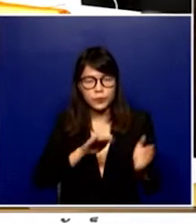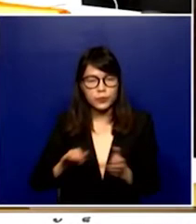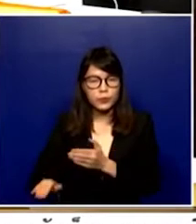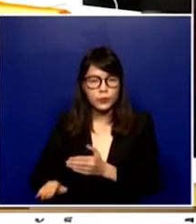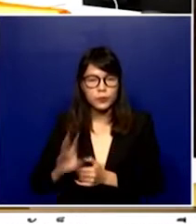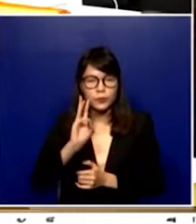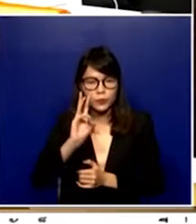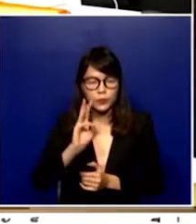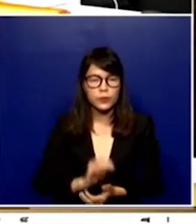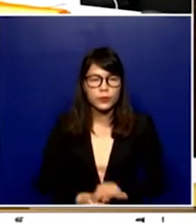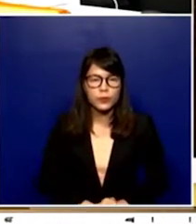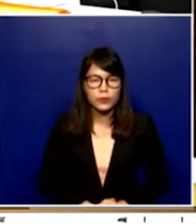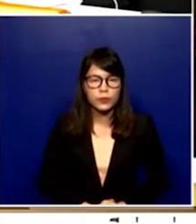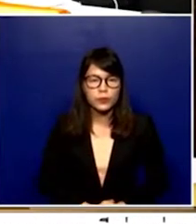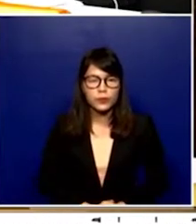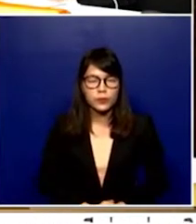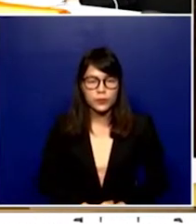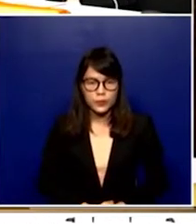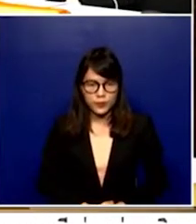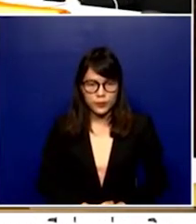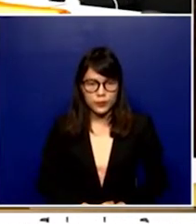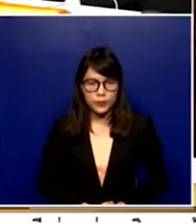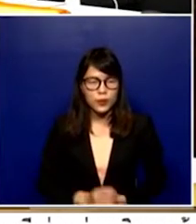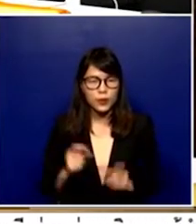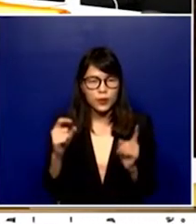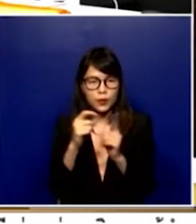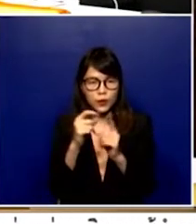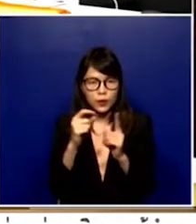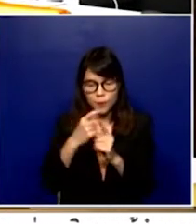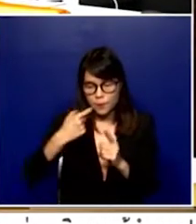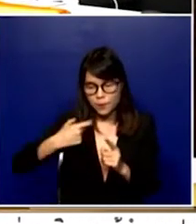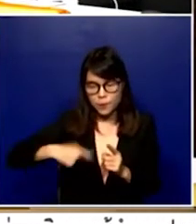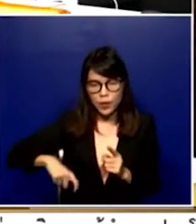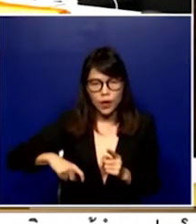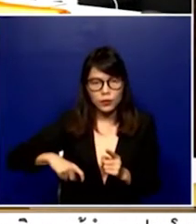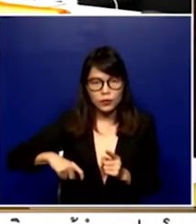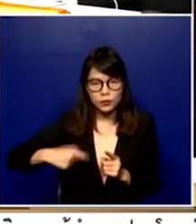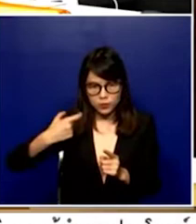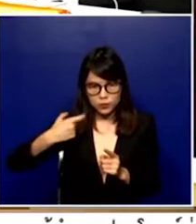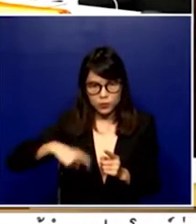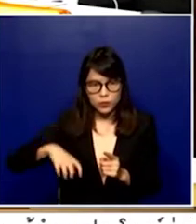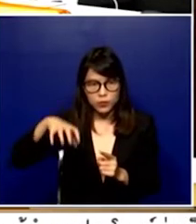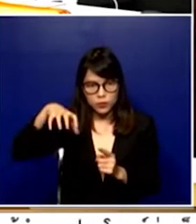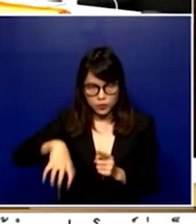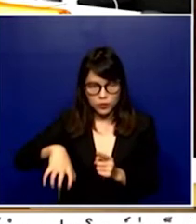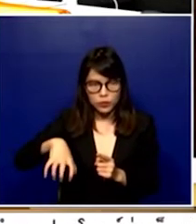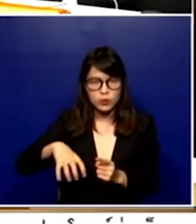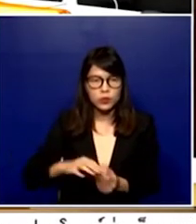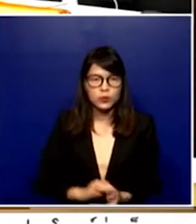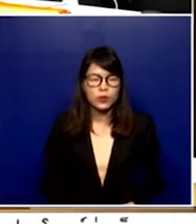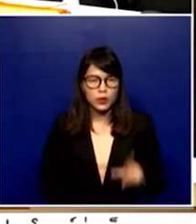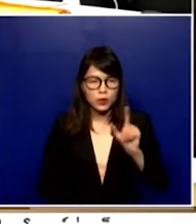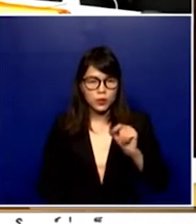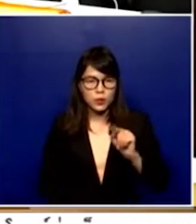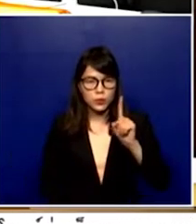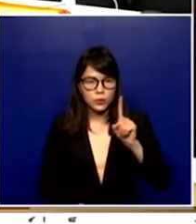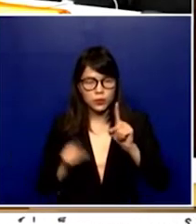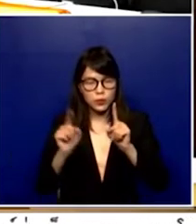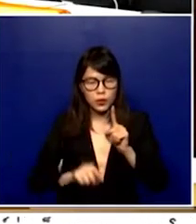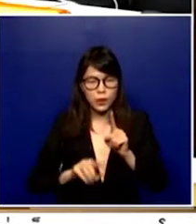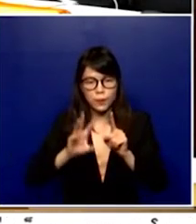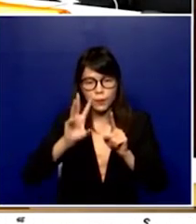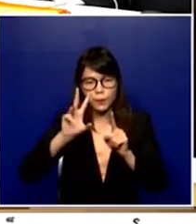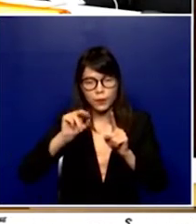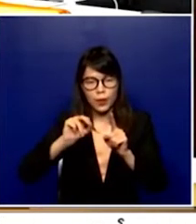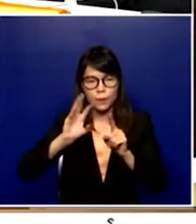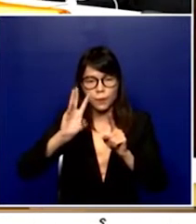คำพี่ภาษา สาดิกา 21Kturn 76อาจจะ